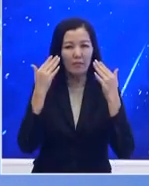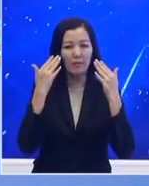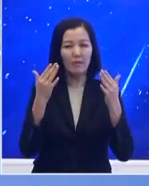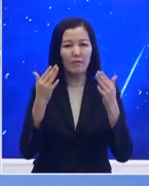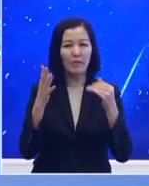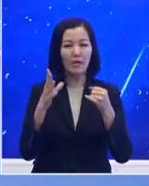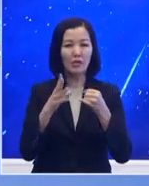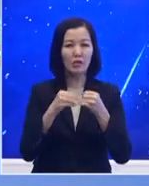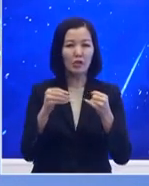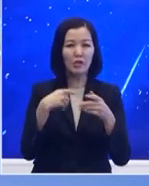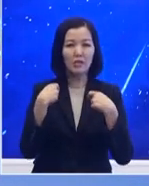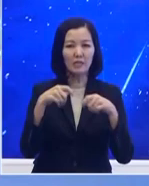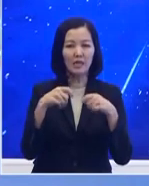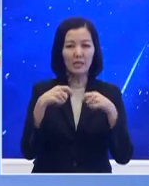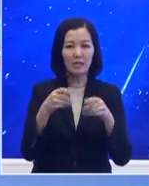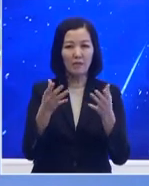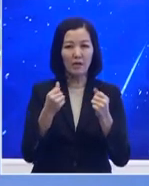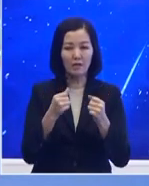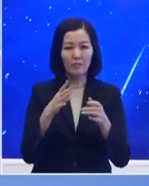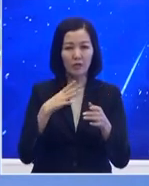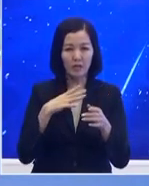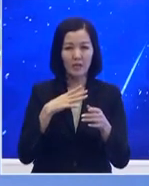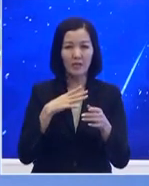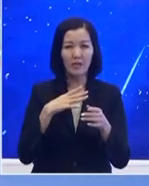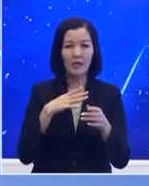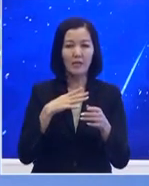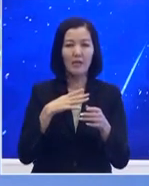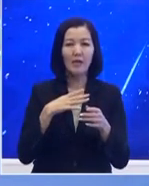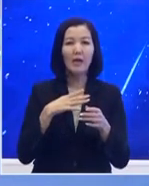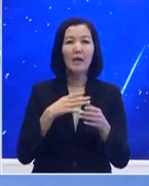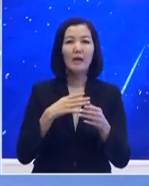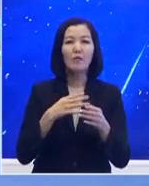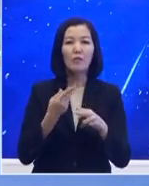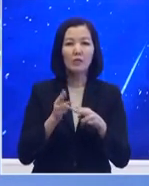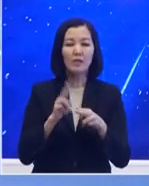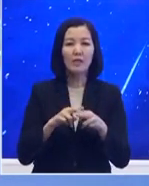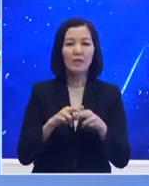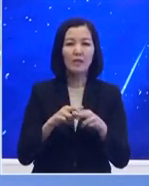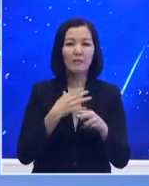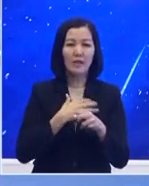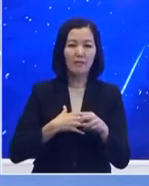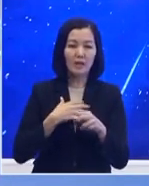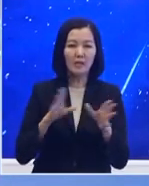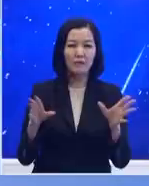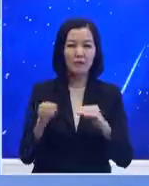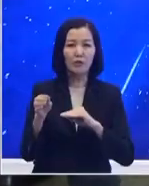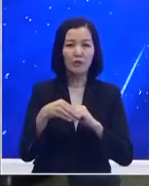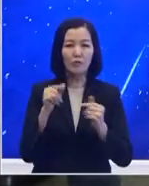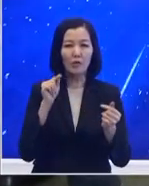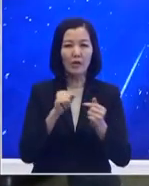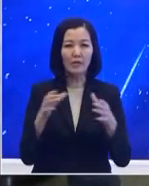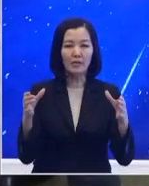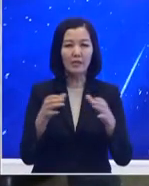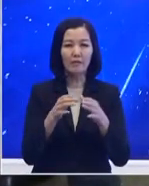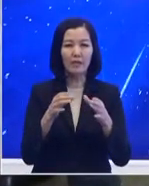жерлеу бизнесін жүргізетіндердің құрбанына айналған. Тесілі аумақты сатып алады екен. Осылай деп дабыл қаққан сыбайлас жемқорлыққа қарсы